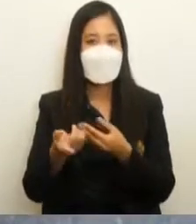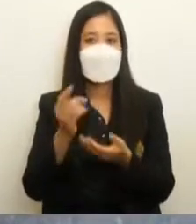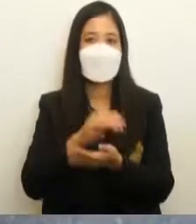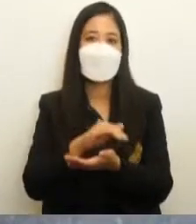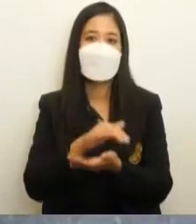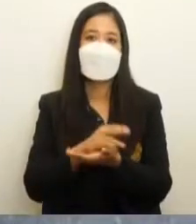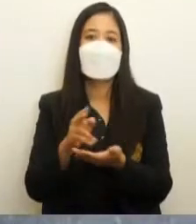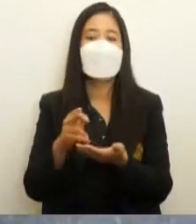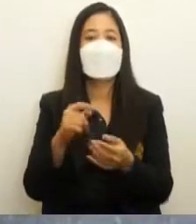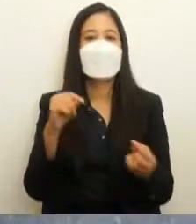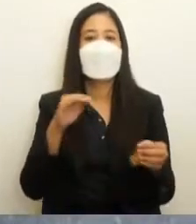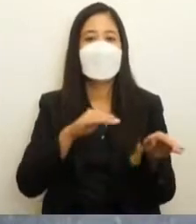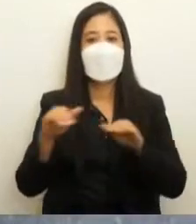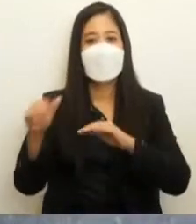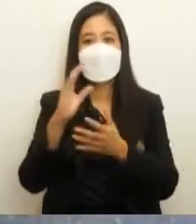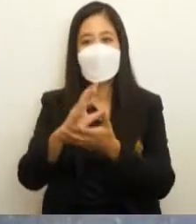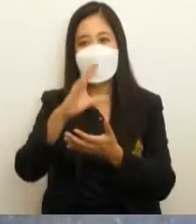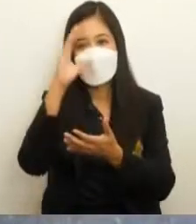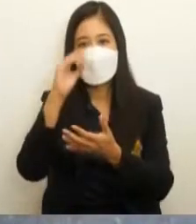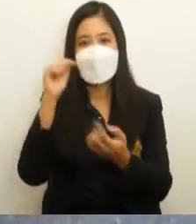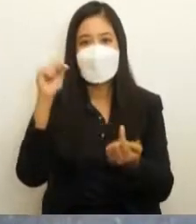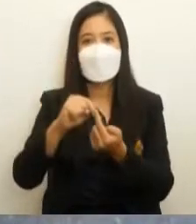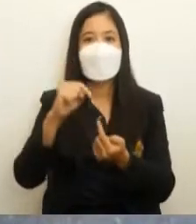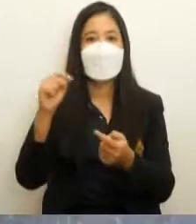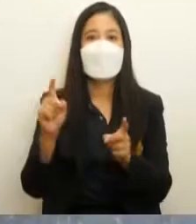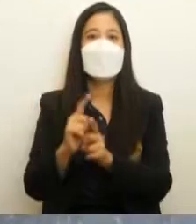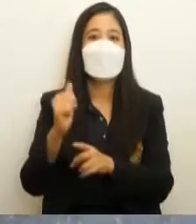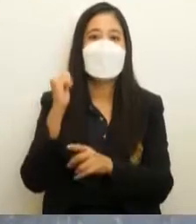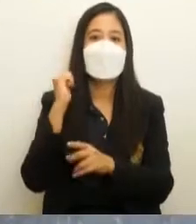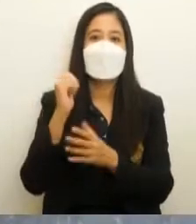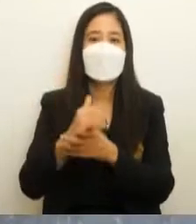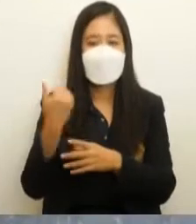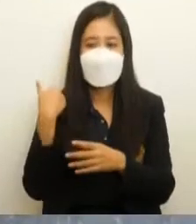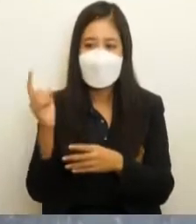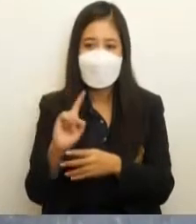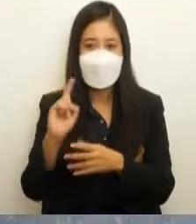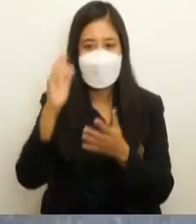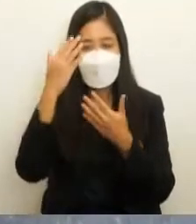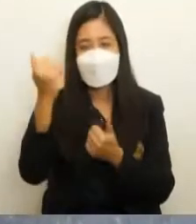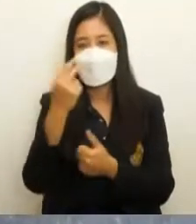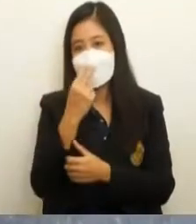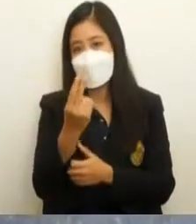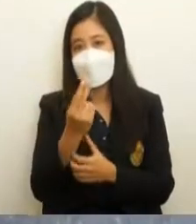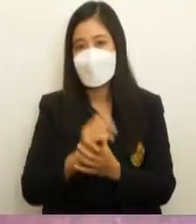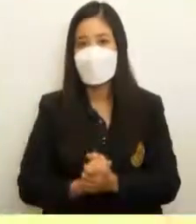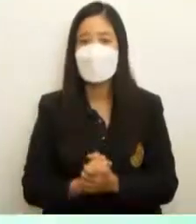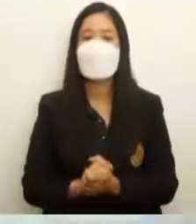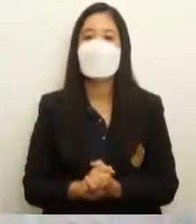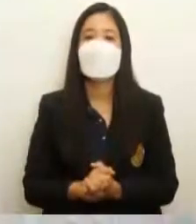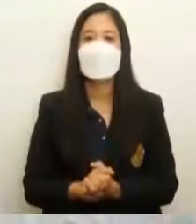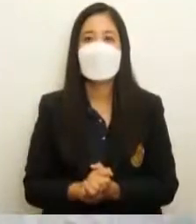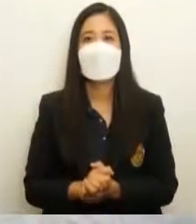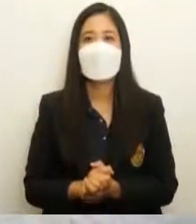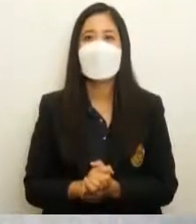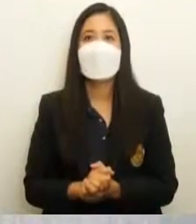ให้กับนักเรียนเหมือนวันที่คุ้นเคยเช่นเดิมที่ผ่านมามีอะไรที่น่าสนใจเชิญติดตามชมต่อไปค่ะ